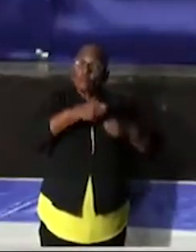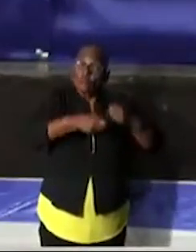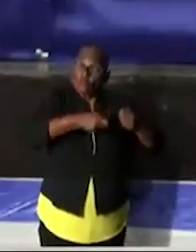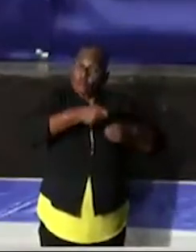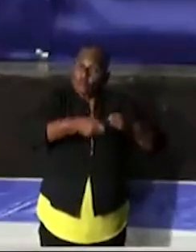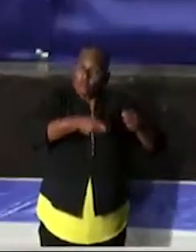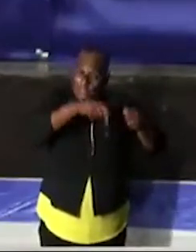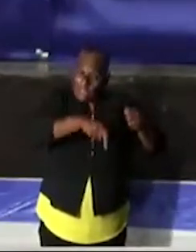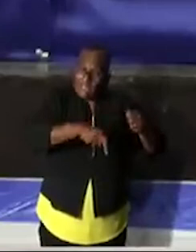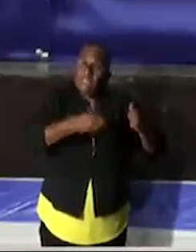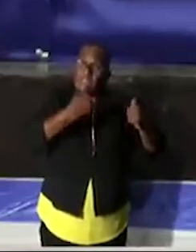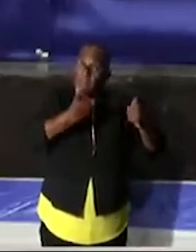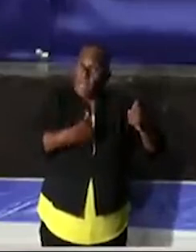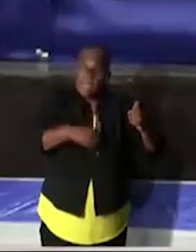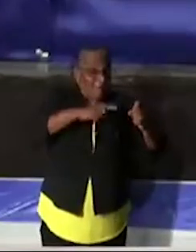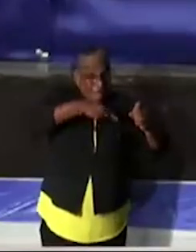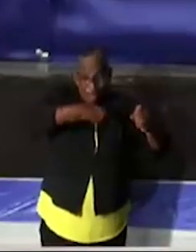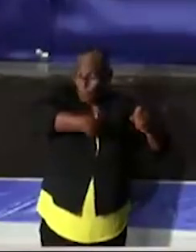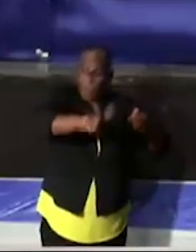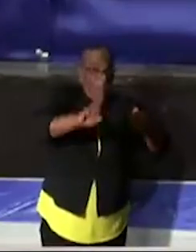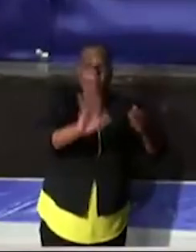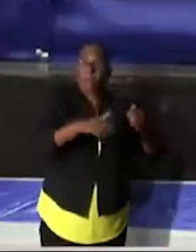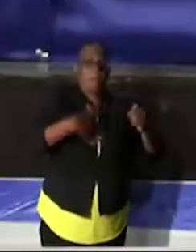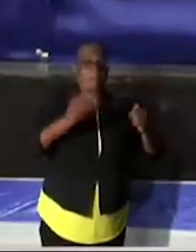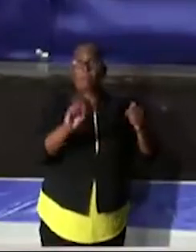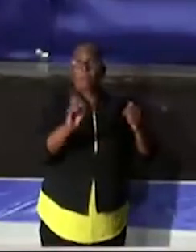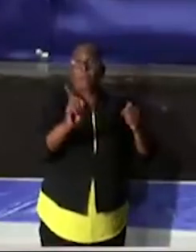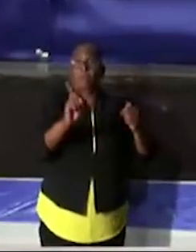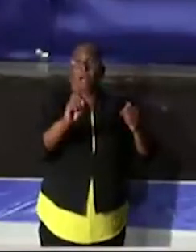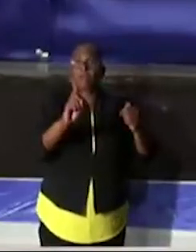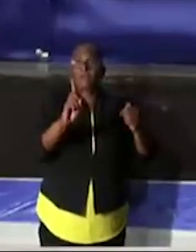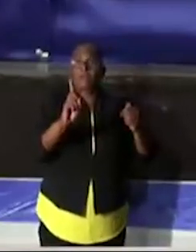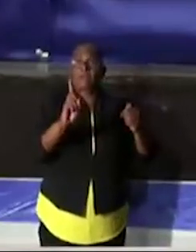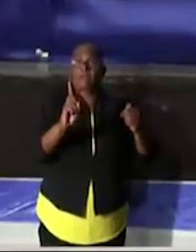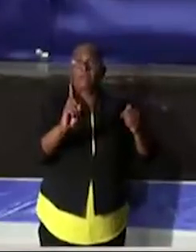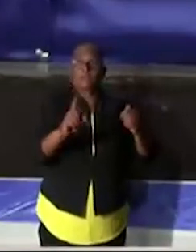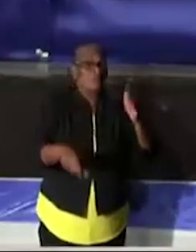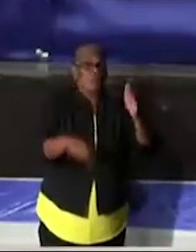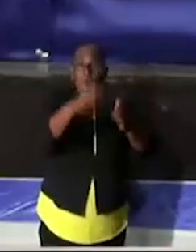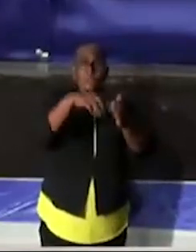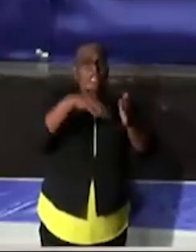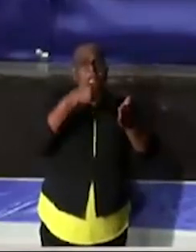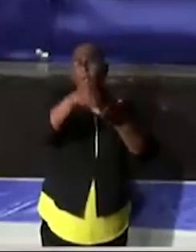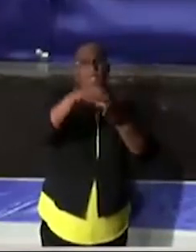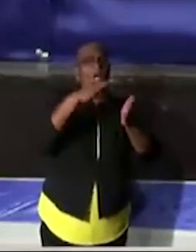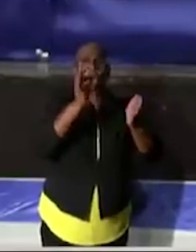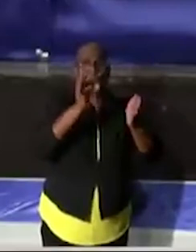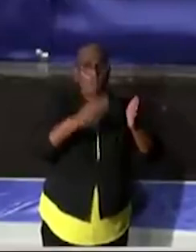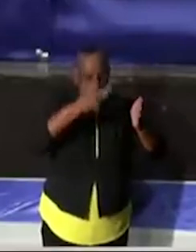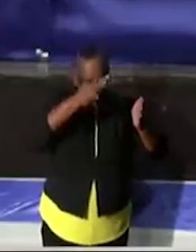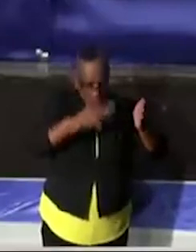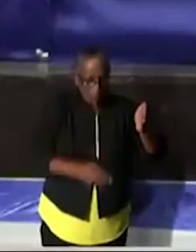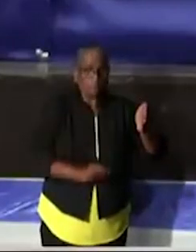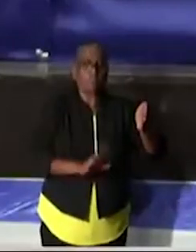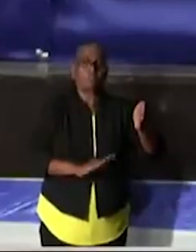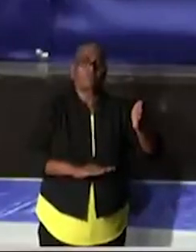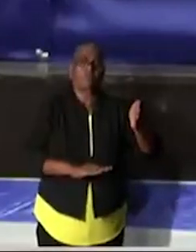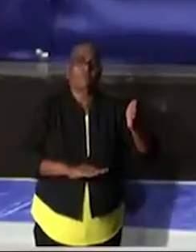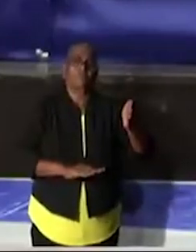dat deze mensen niet uit hun huis gaan, maar ook niet de kosten maken in een hotel. En daar is er natuurlijk een kostenplaatje aan